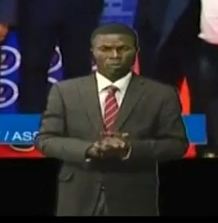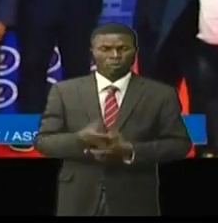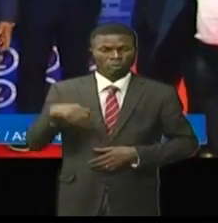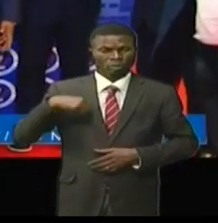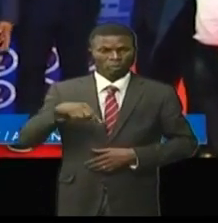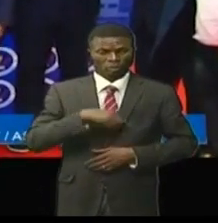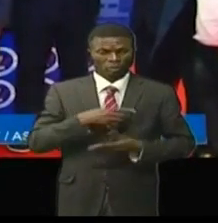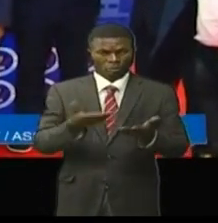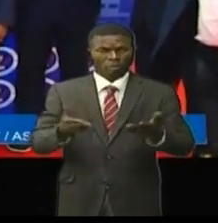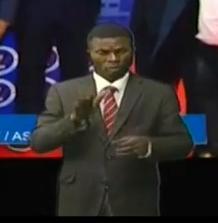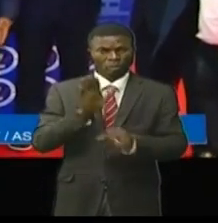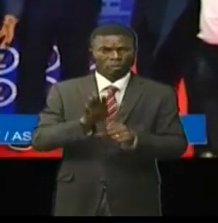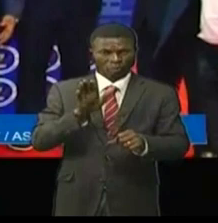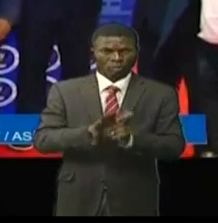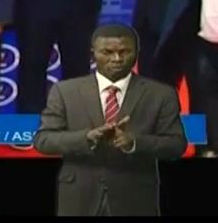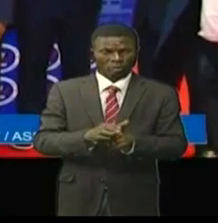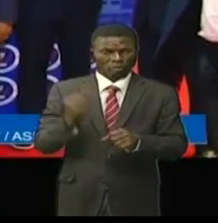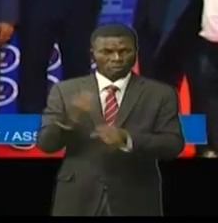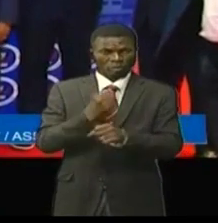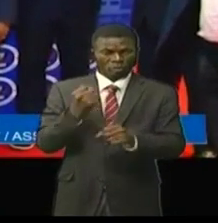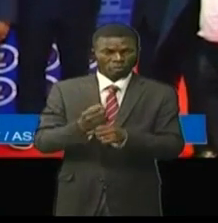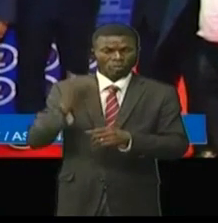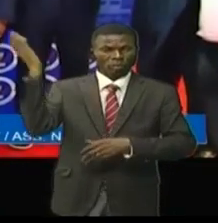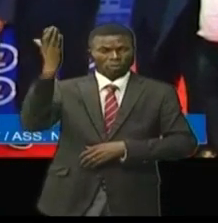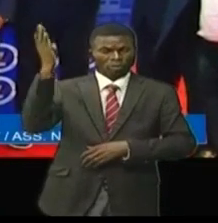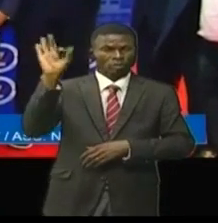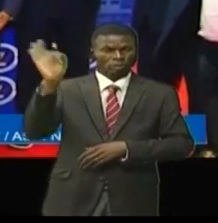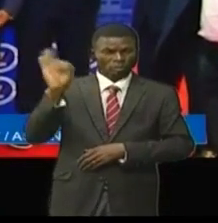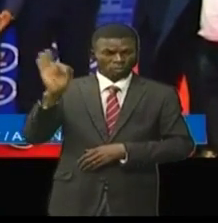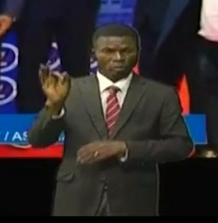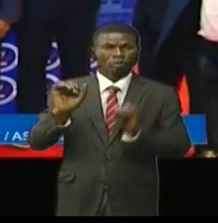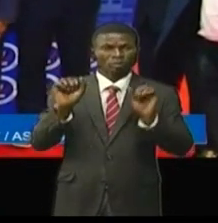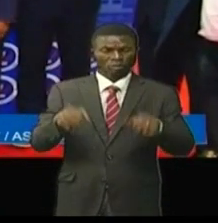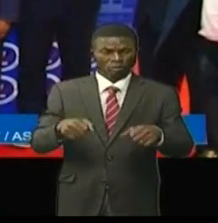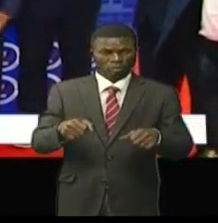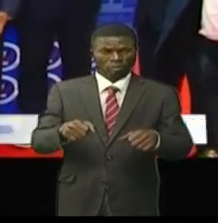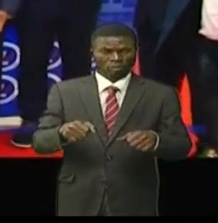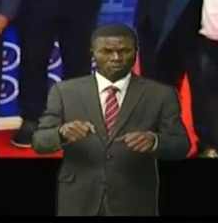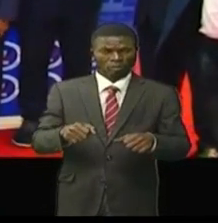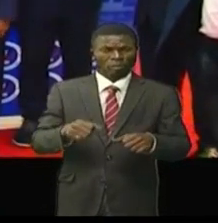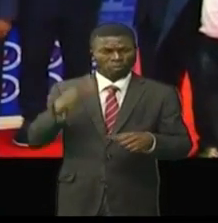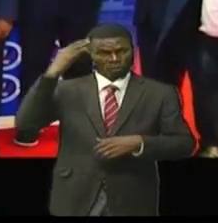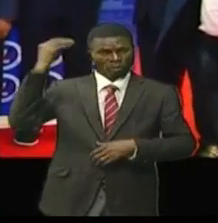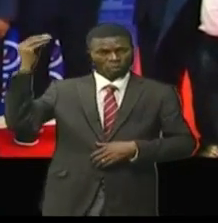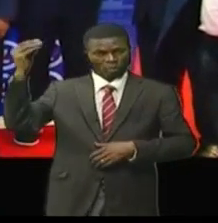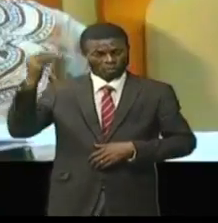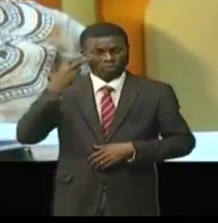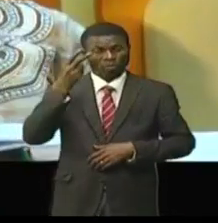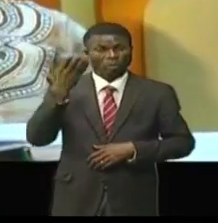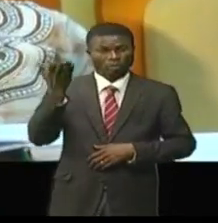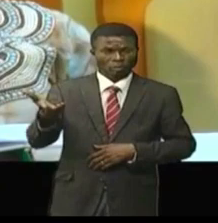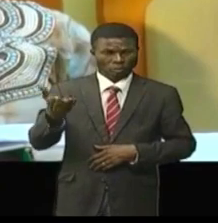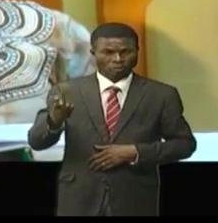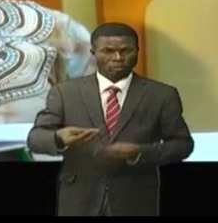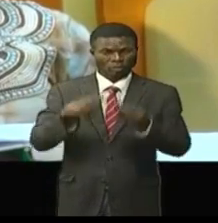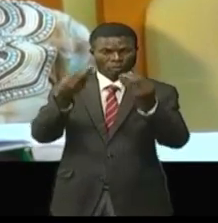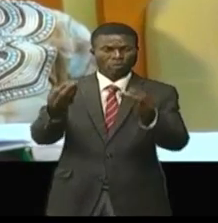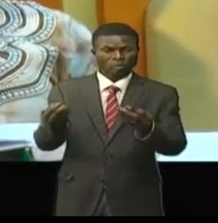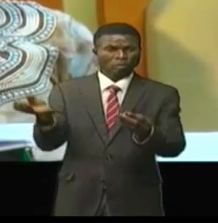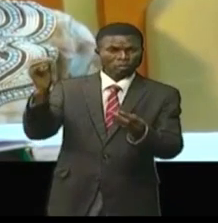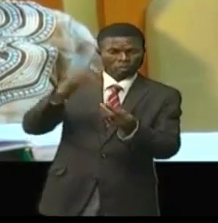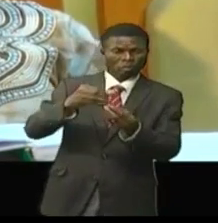en a beaucoup qui sont déjà dans ce secteur de reboisement et qui peuvent donc, par l'expertise qu'ils ont sur terrain, apporter un plus